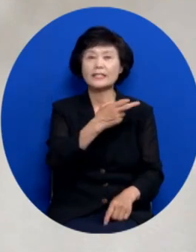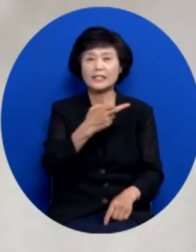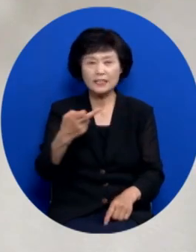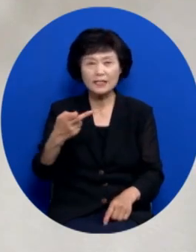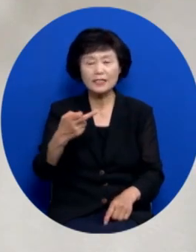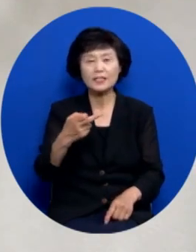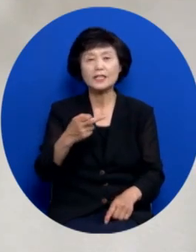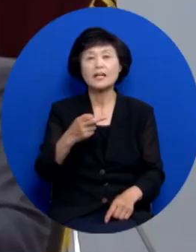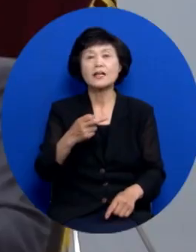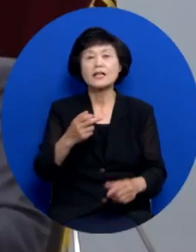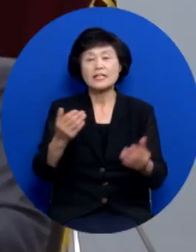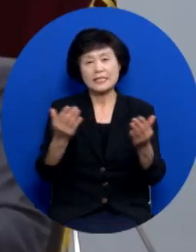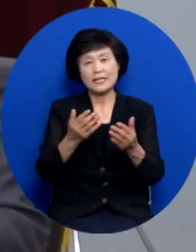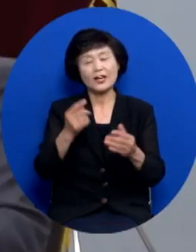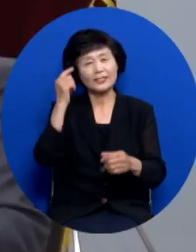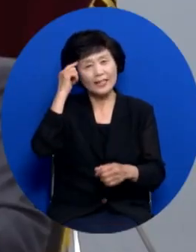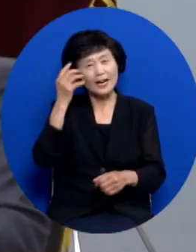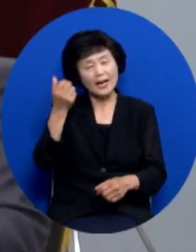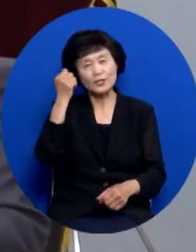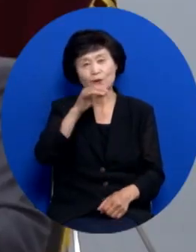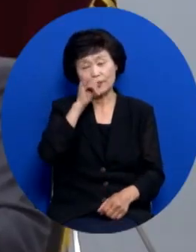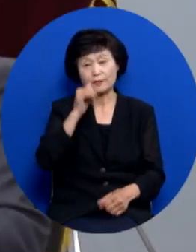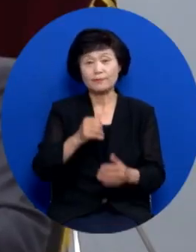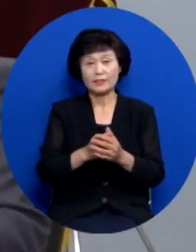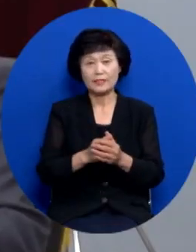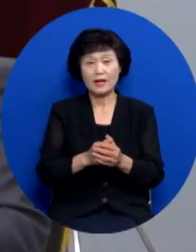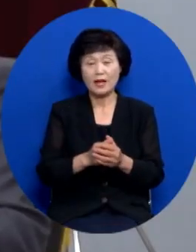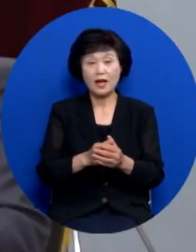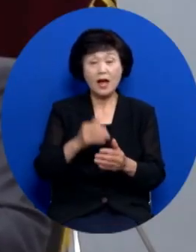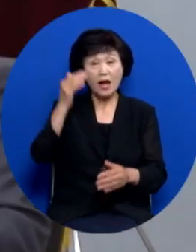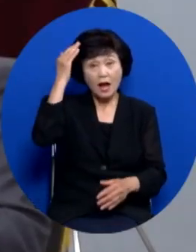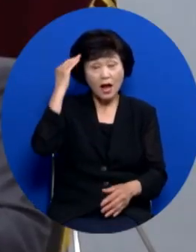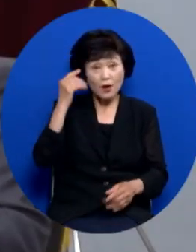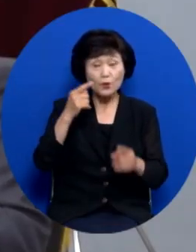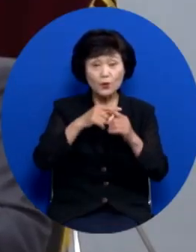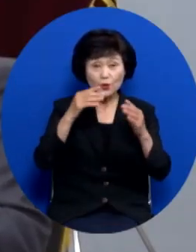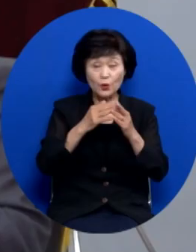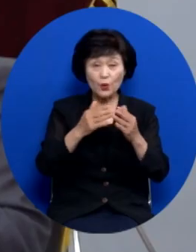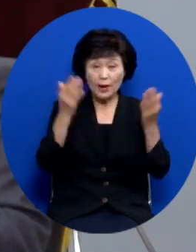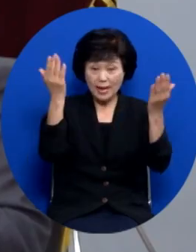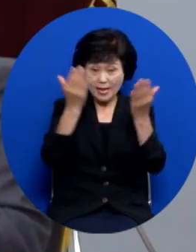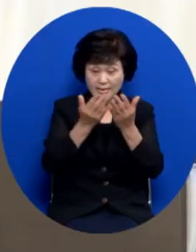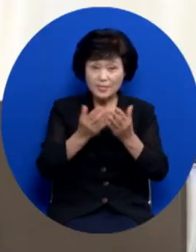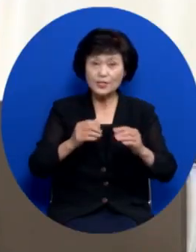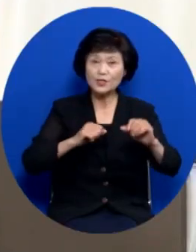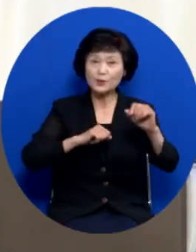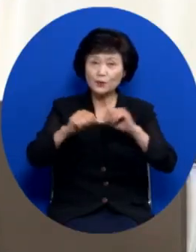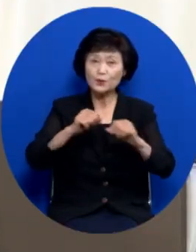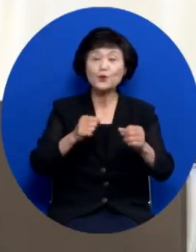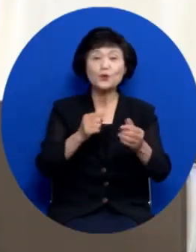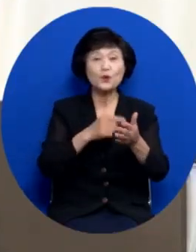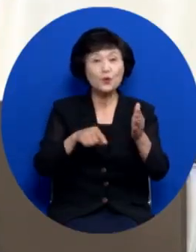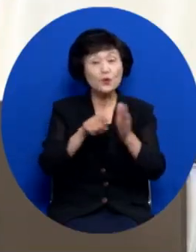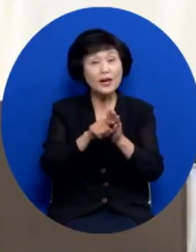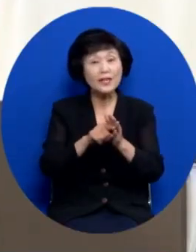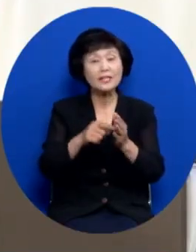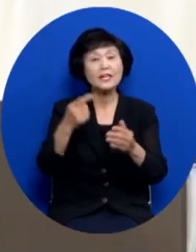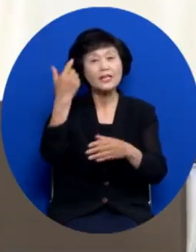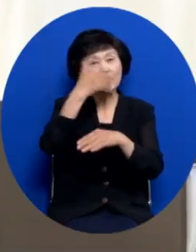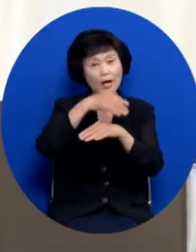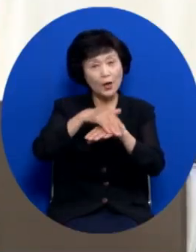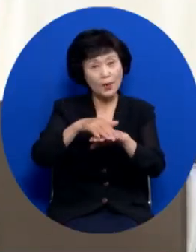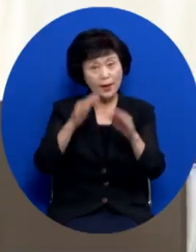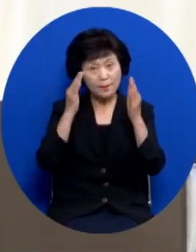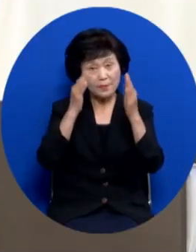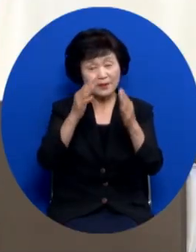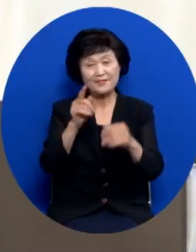전략이라고 생각합니다. 앞으로 이제 한국교회 연합과 일치 운동을 위해서도 또 총회장님 앞으로 많은 활동이 있으실 것 같은데요. 앞으로 뭐 어떤 계획이나 또 방향이